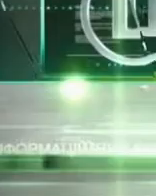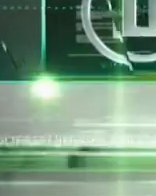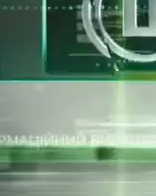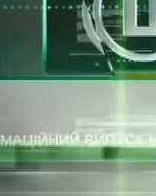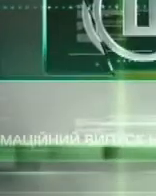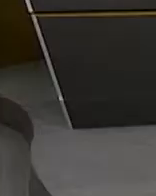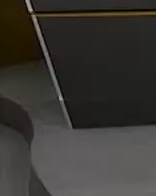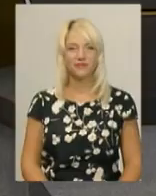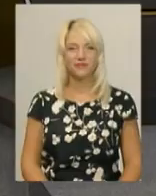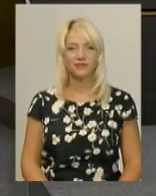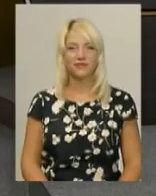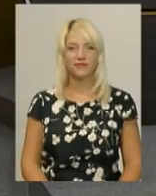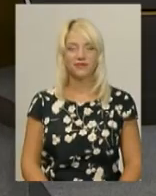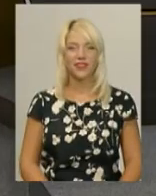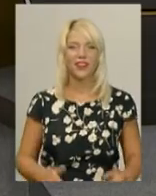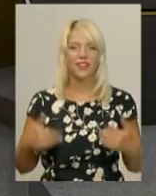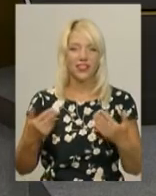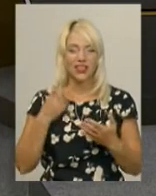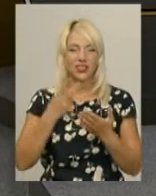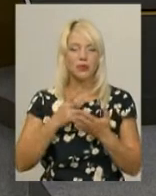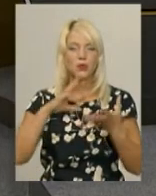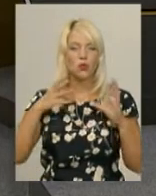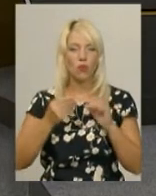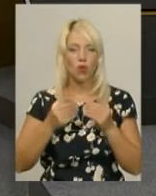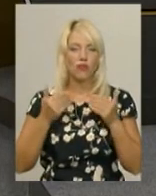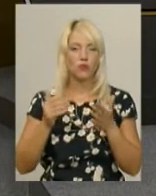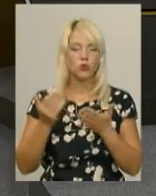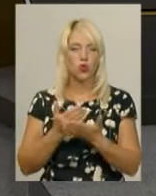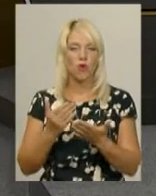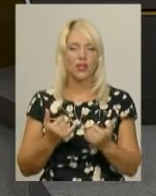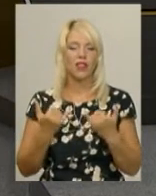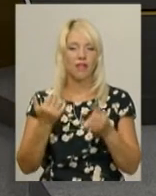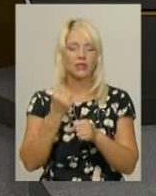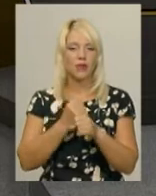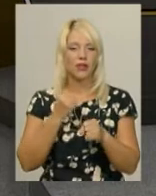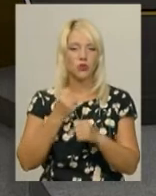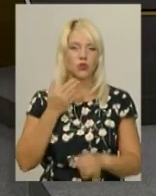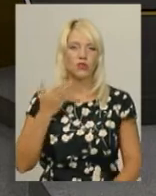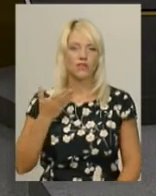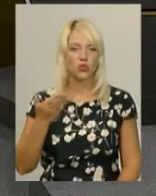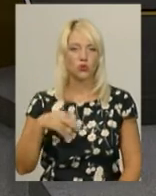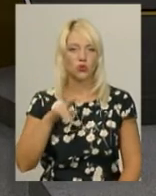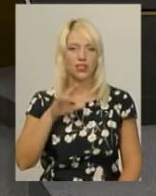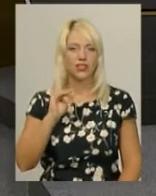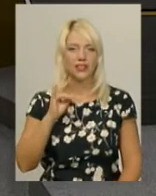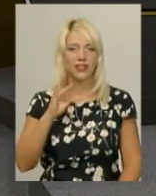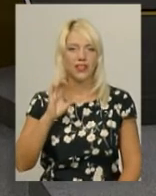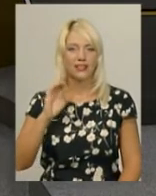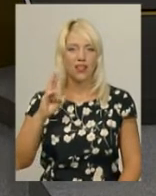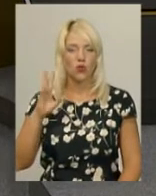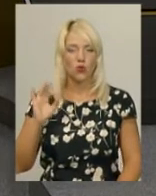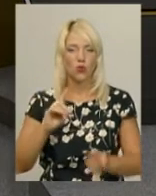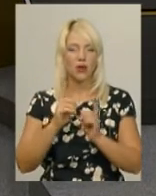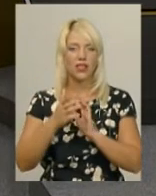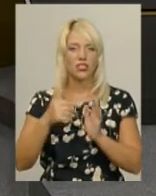Музика Вітаю, ви дивитесь підсумковий випуск новин. У студії для вас працюють ведуча Дарина Денисенко, переклад на